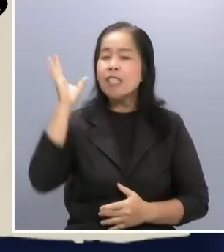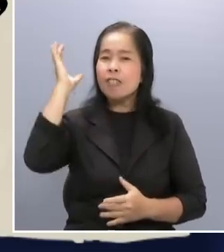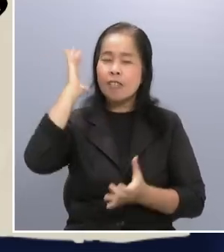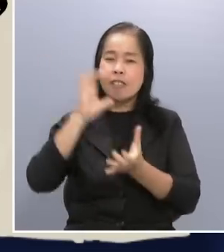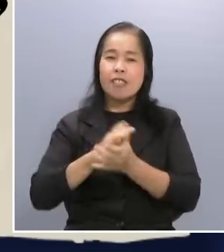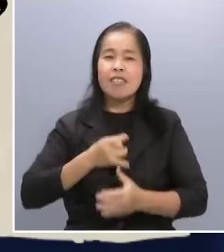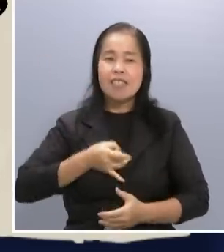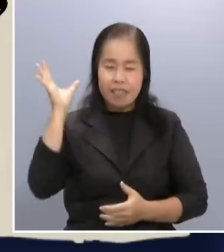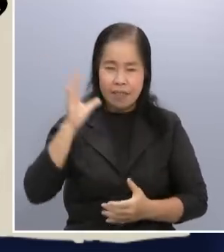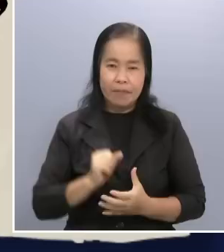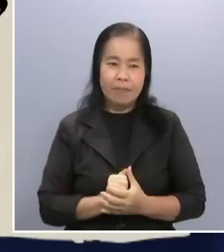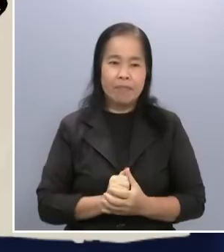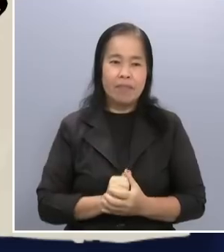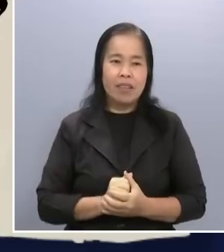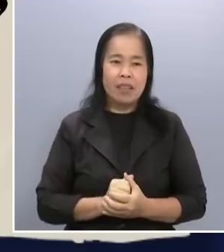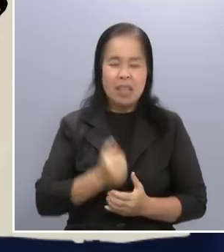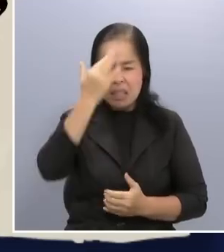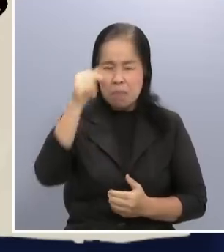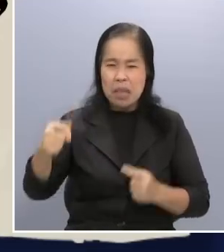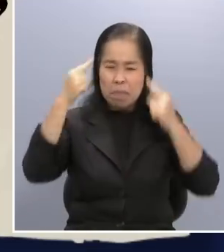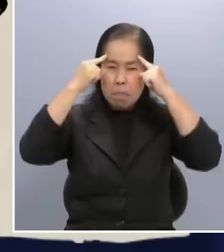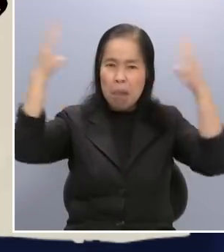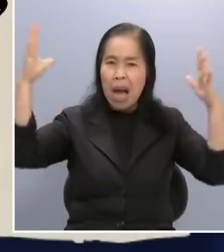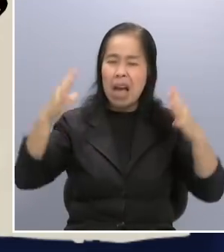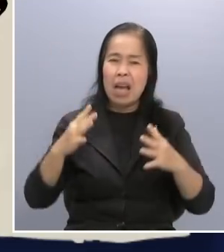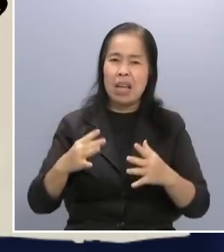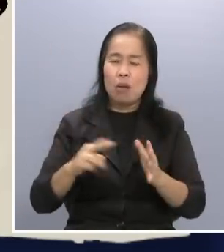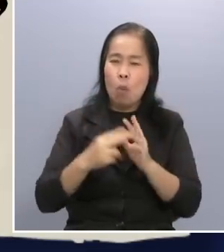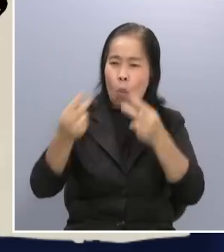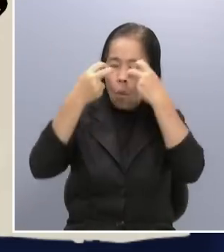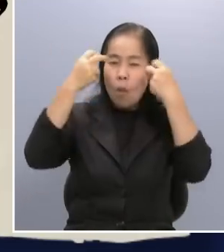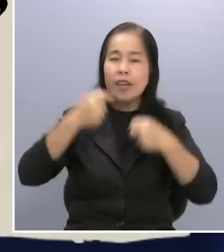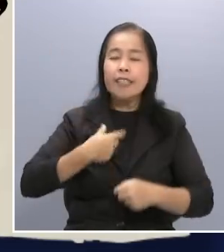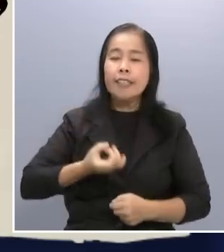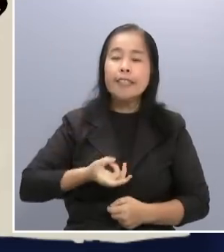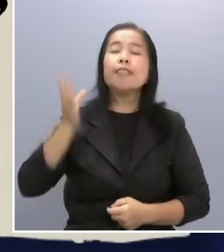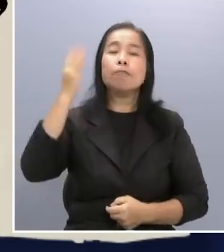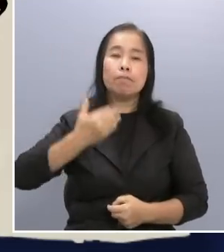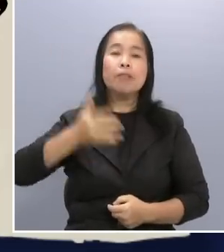้ หมั่นไส้คิดมากจับผิดผัวผมก็เลยแกล้งเมียมันซะเลย